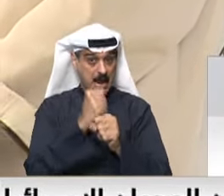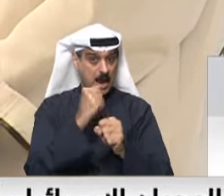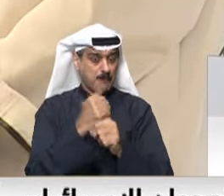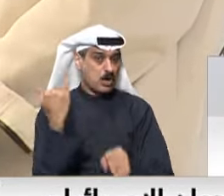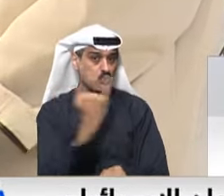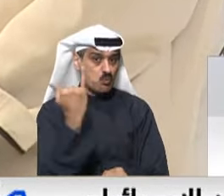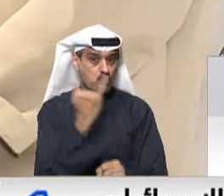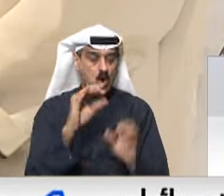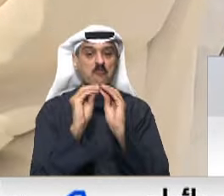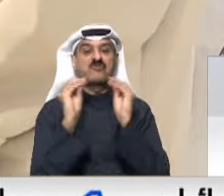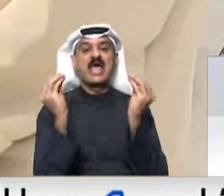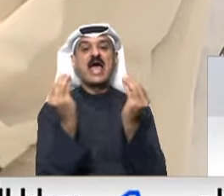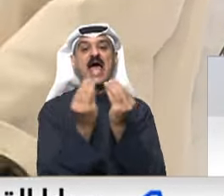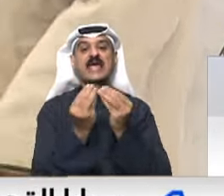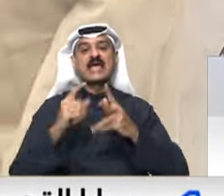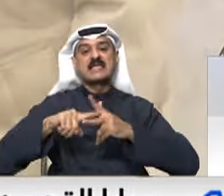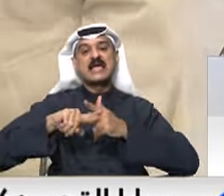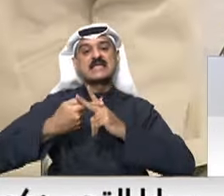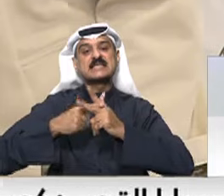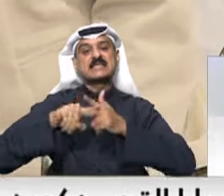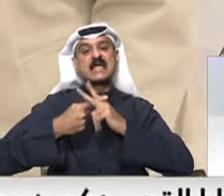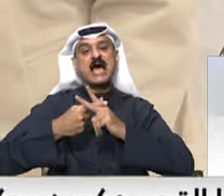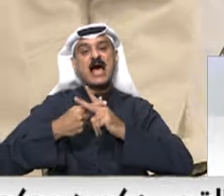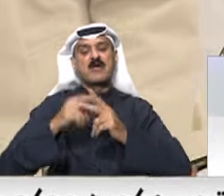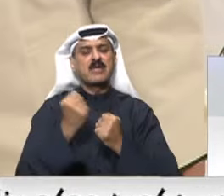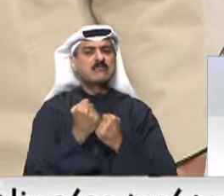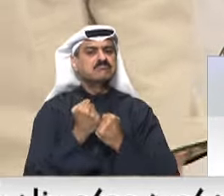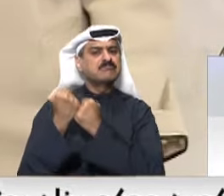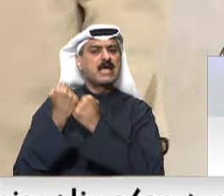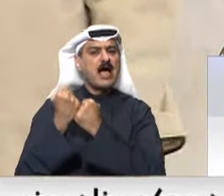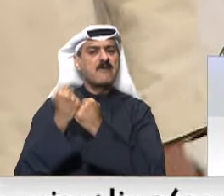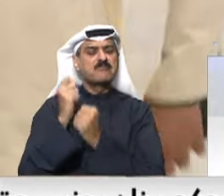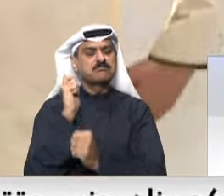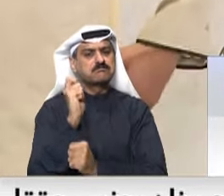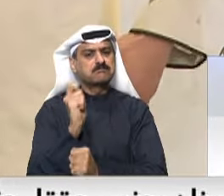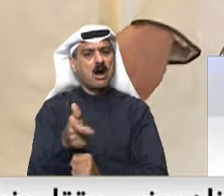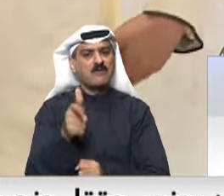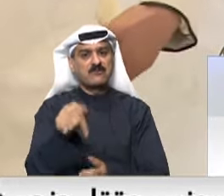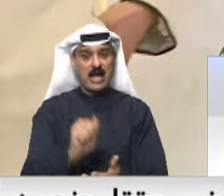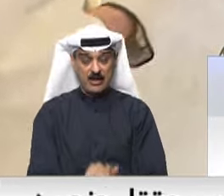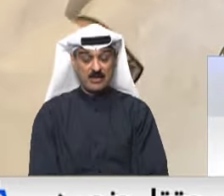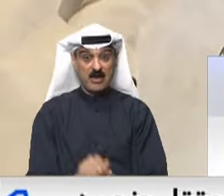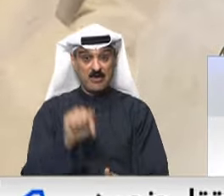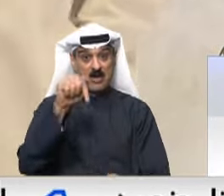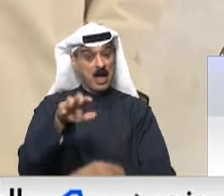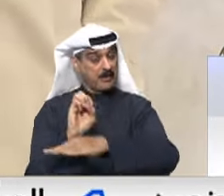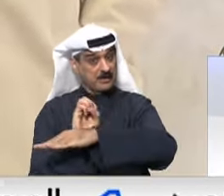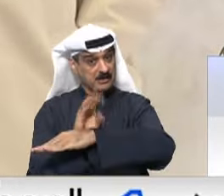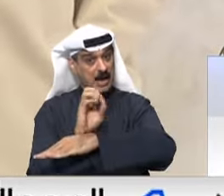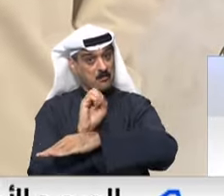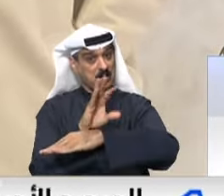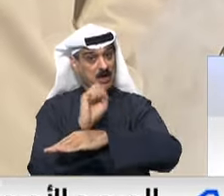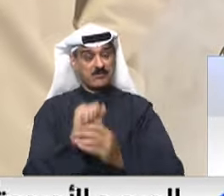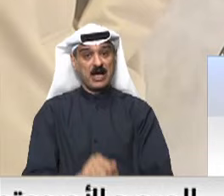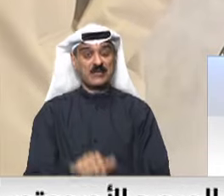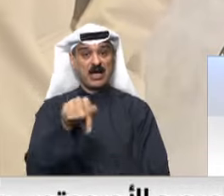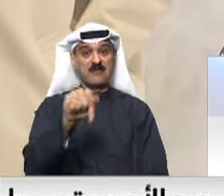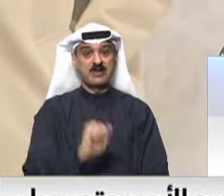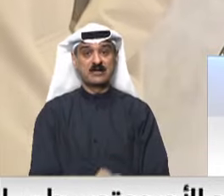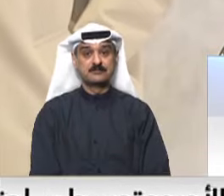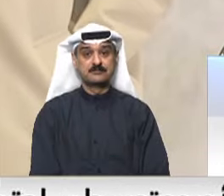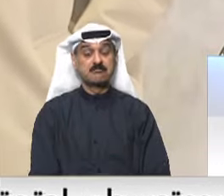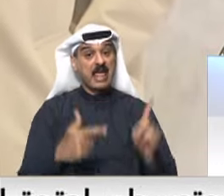العامة للصناعة لدعم هذه المنتجات الصناعية حاليا اللي قاعد نقوم فيه الترويج والتسويق لهذه المنتجات. في